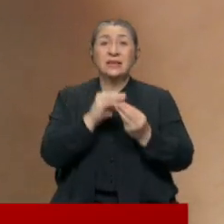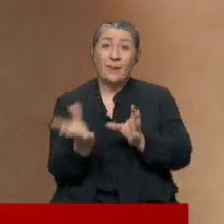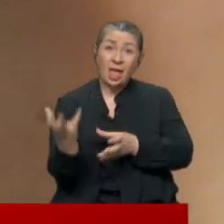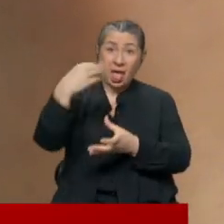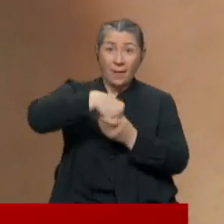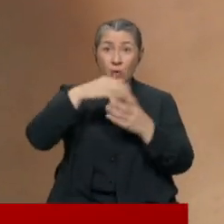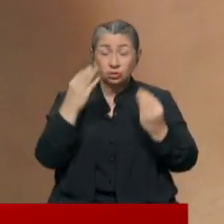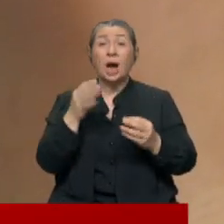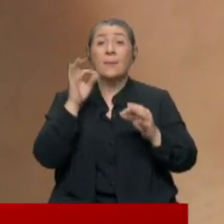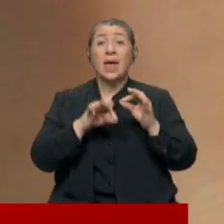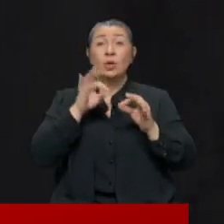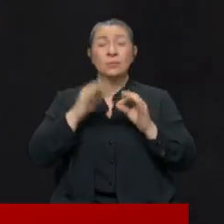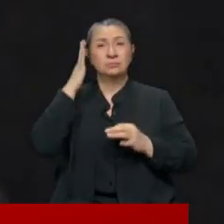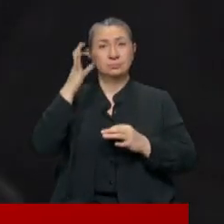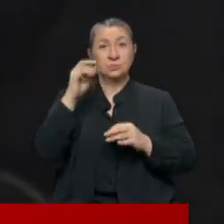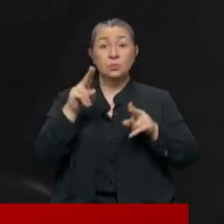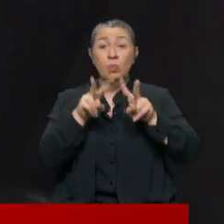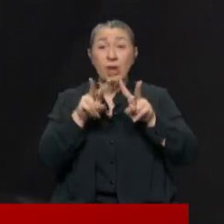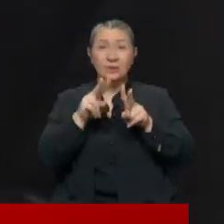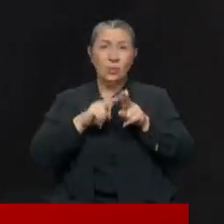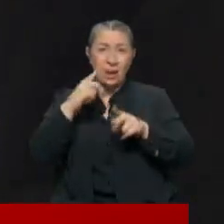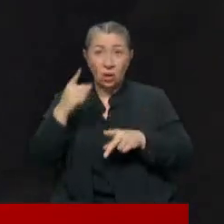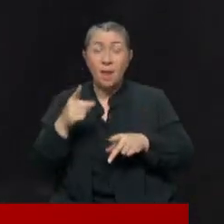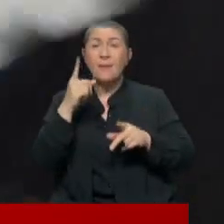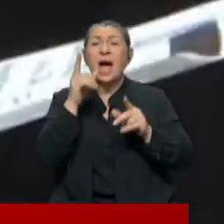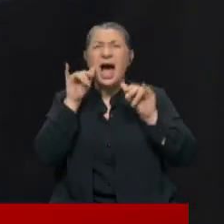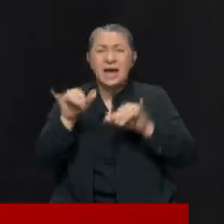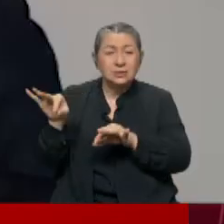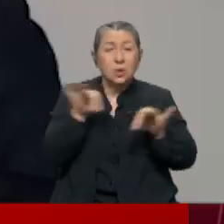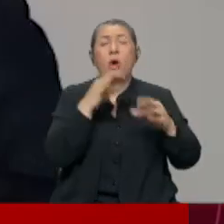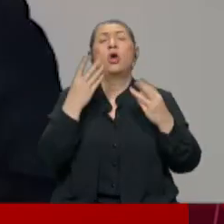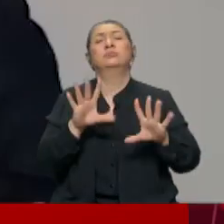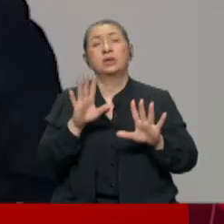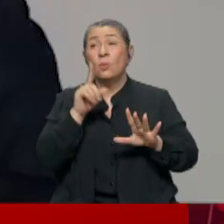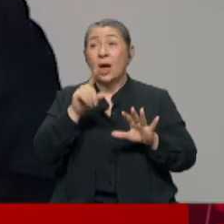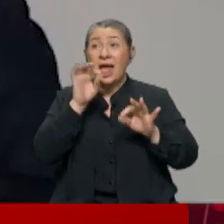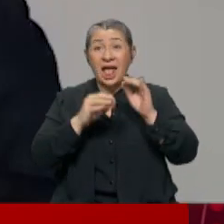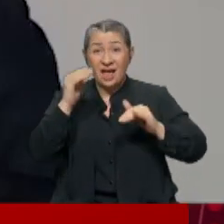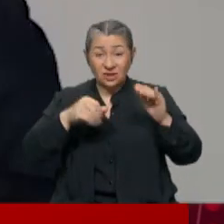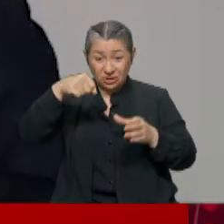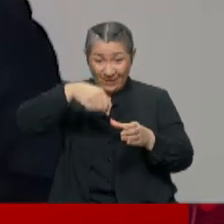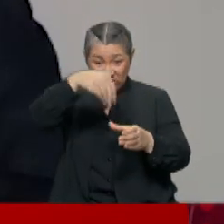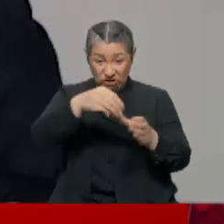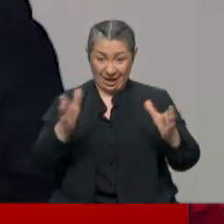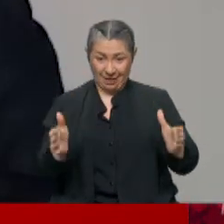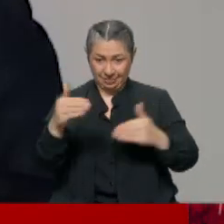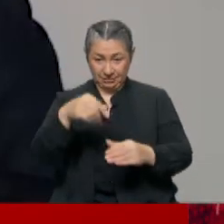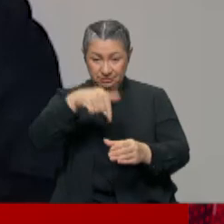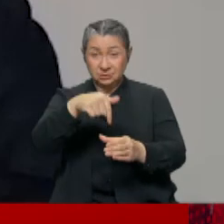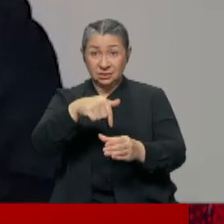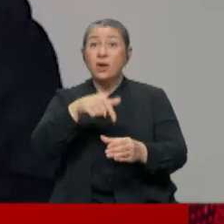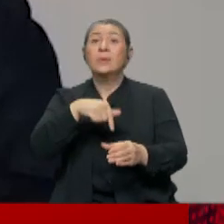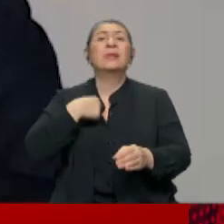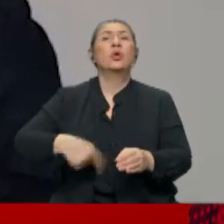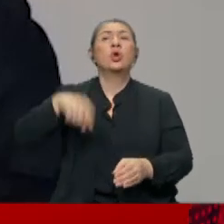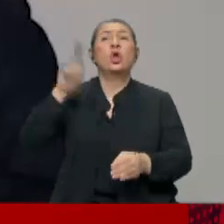alacak ama ekonomist Murat Kubilay'a göre birebir yansıtılmayabilir. Eğer bu enflasyon sepetinde bizim